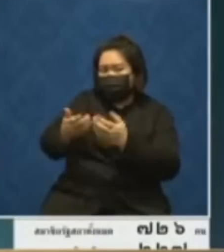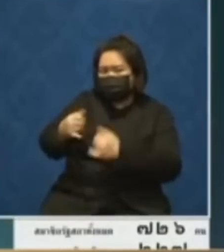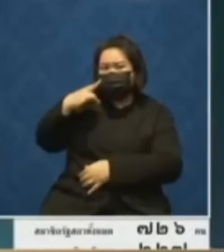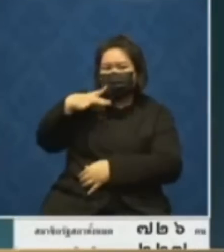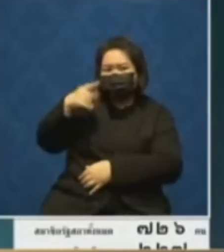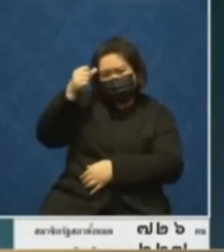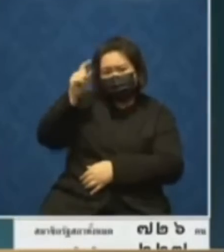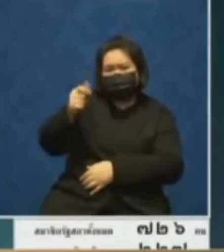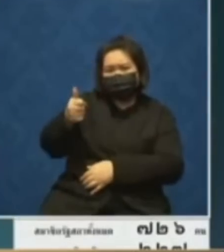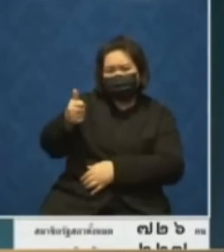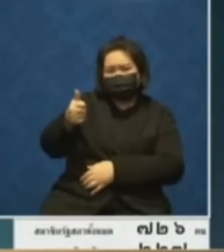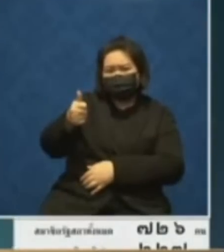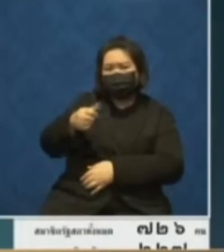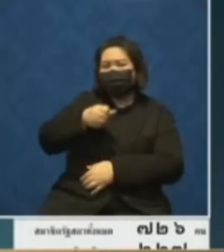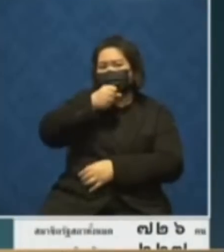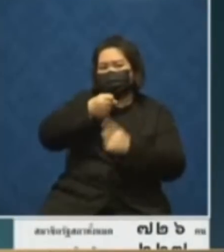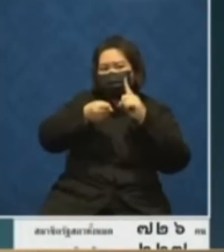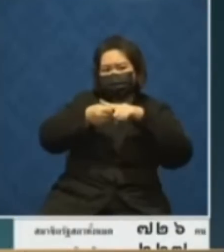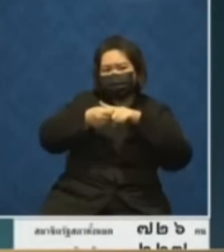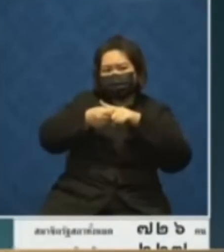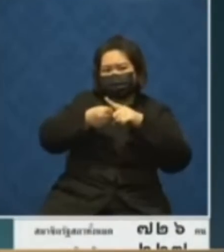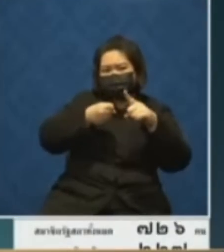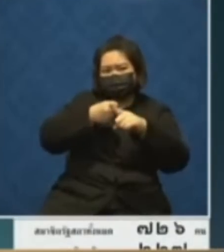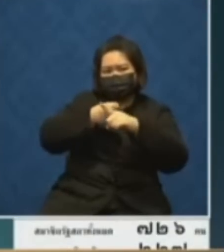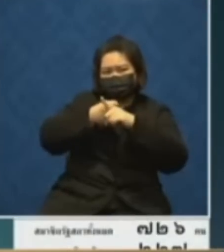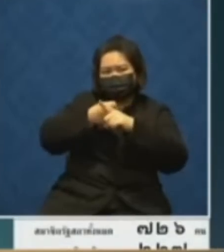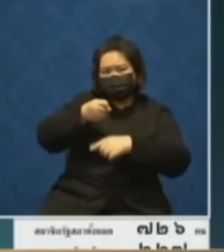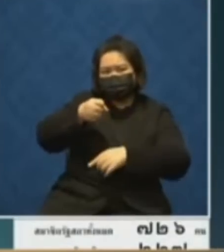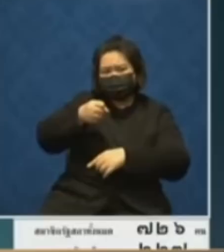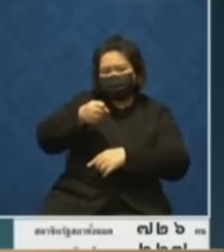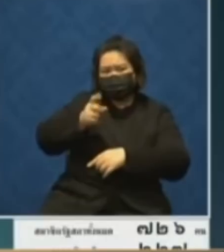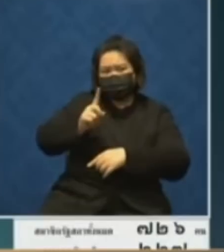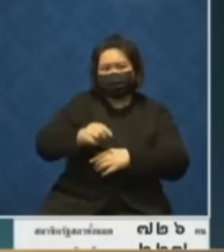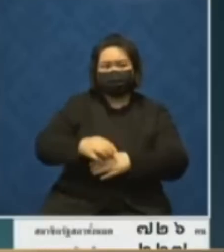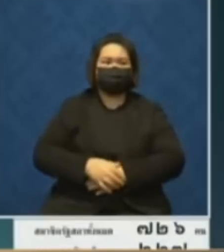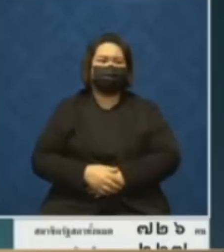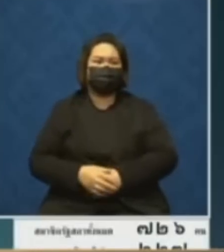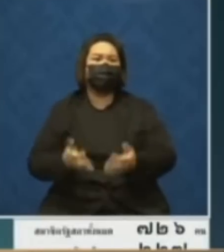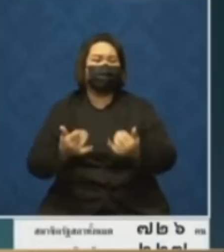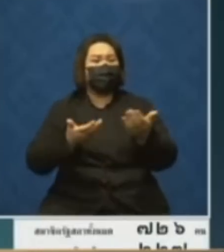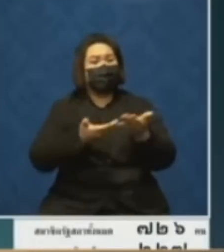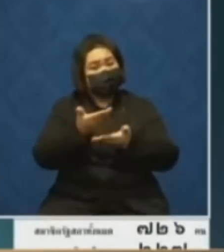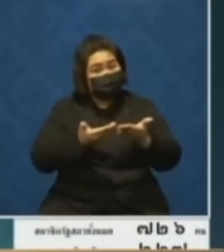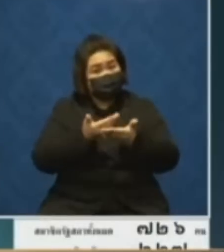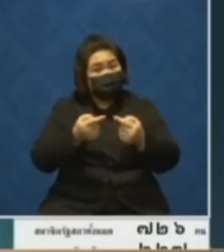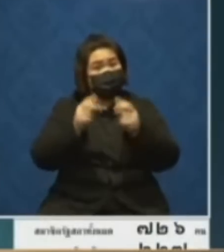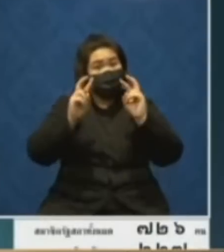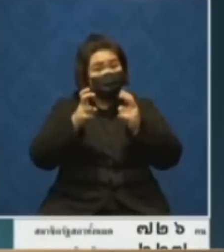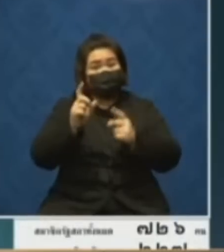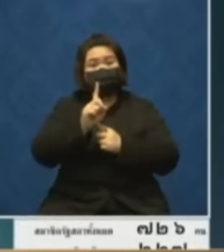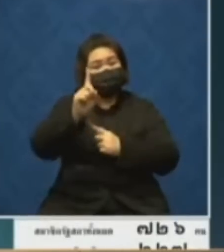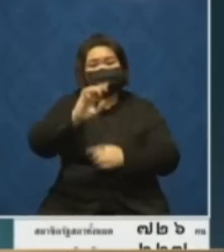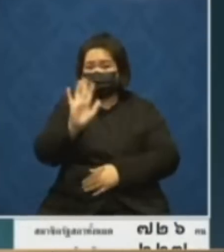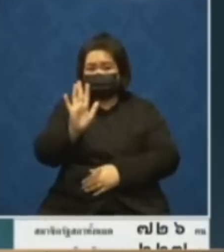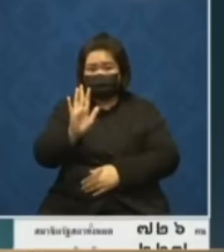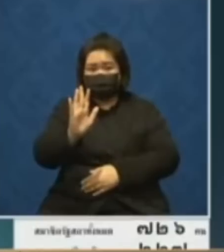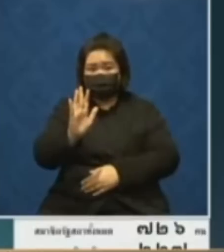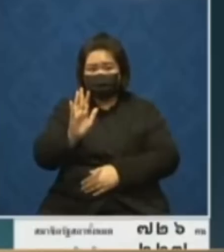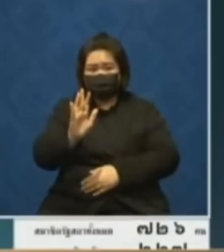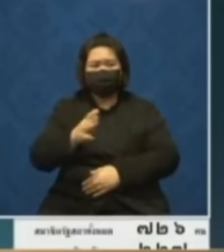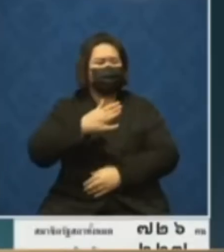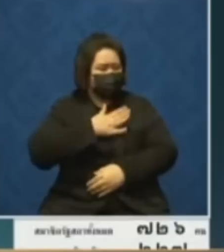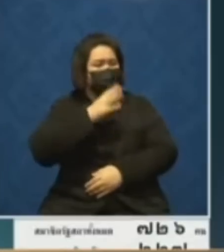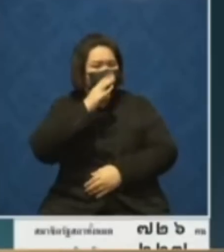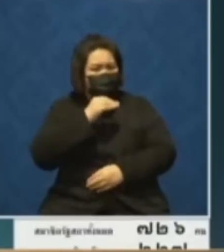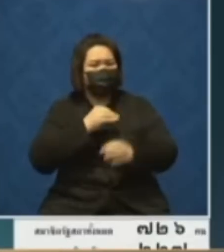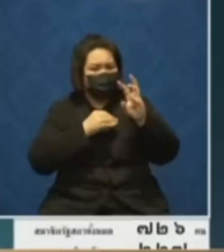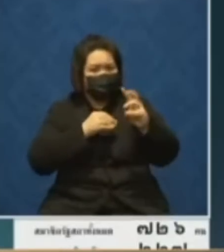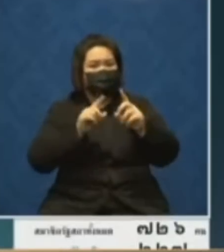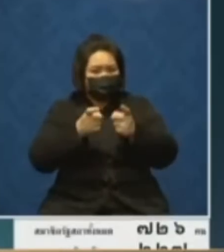อง